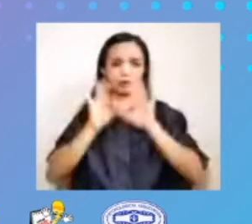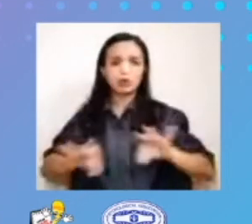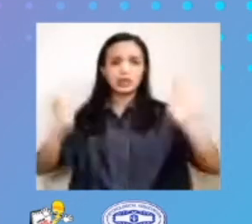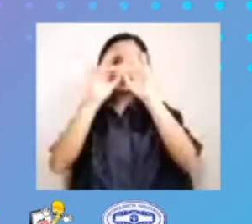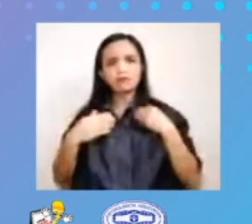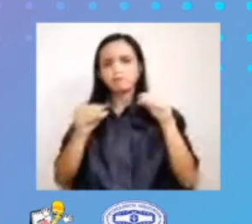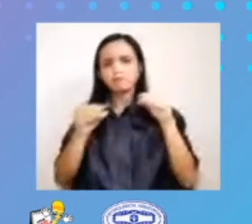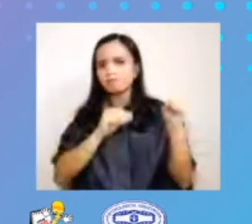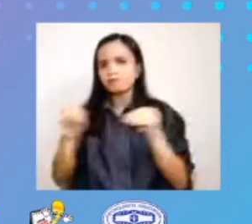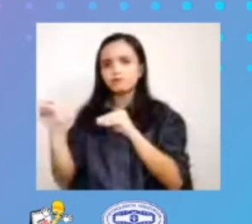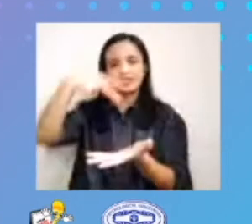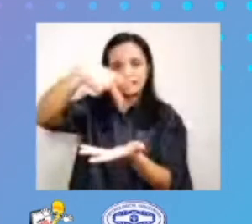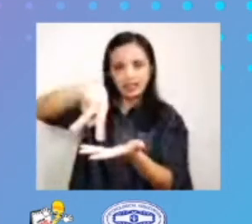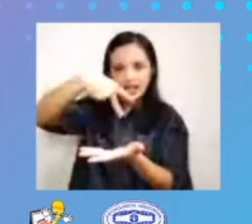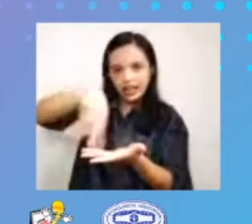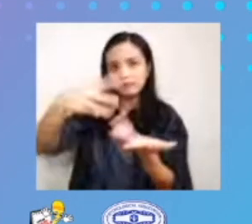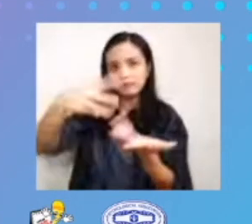mong gawin yung